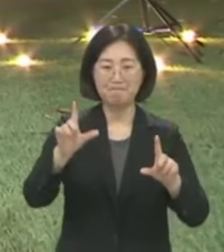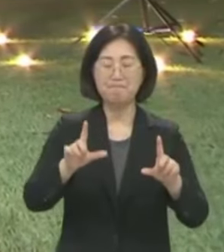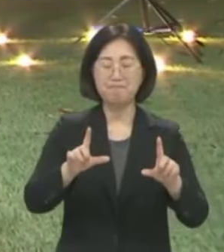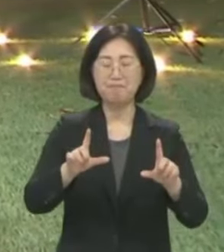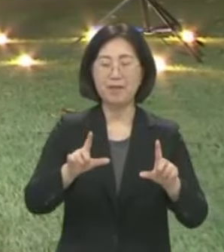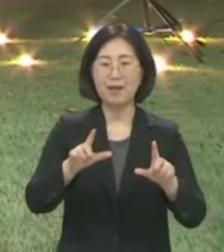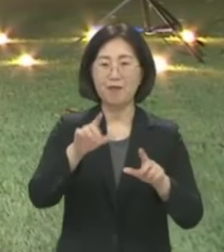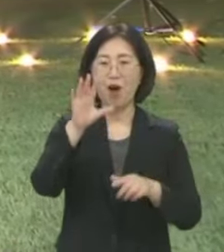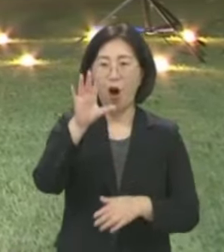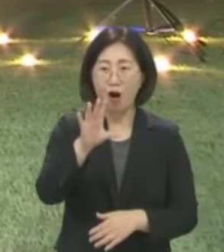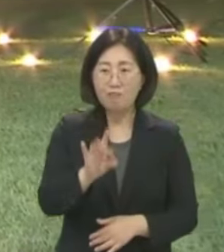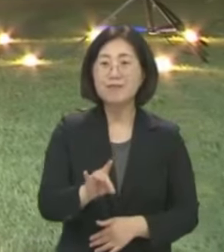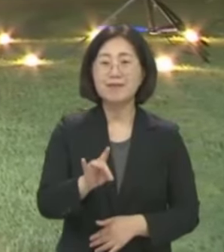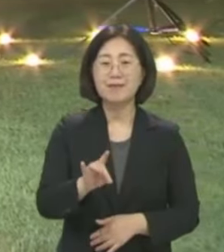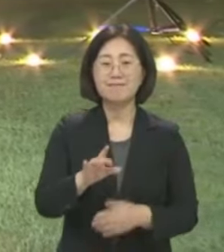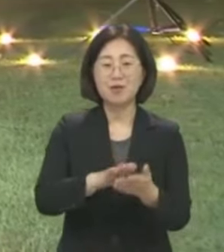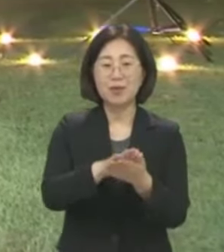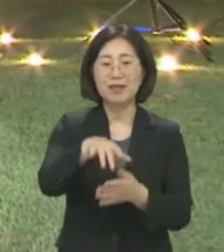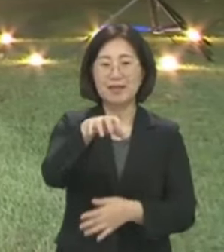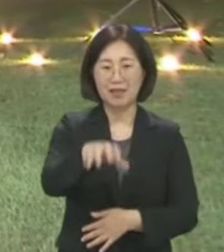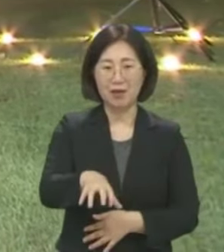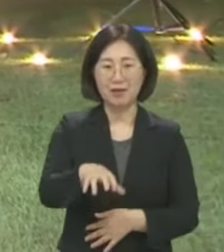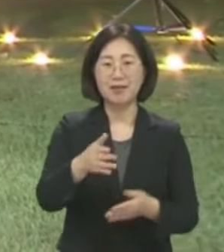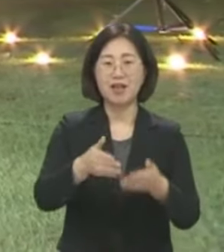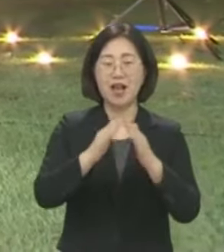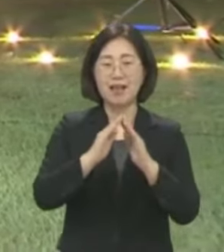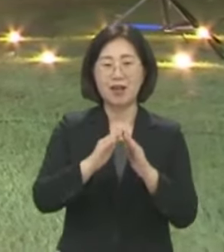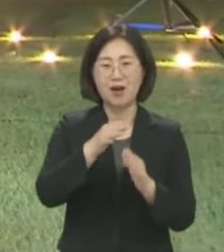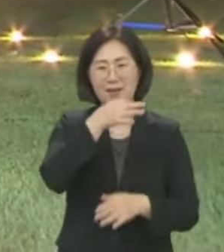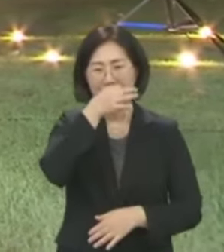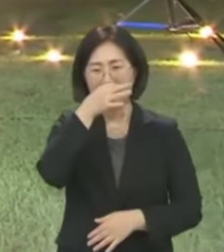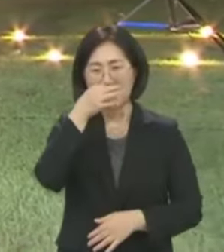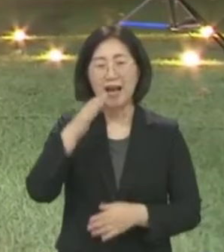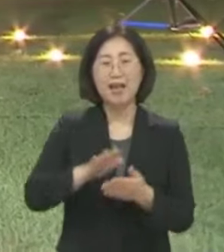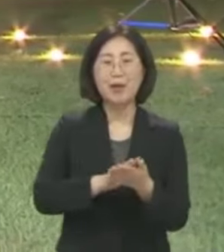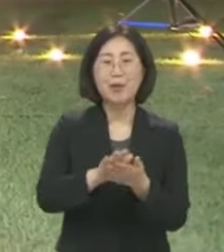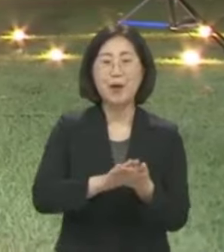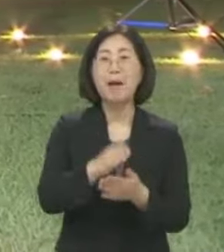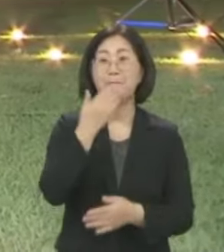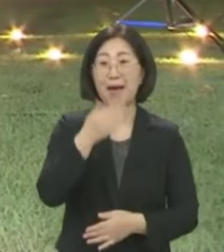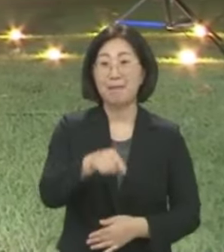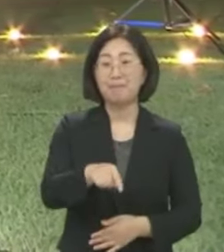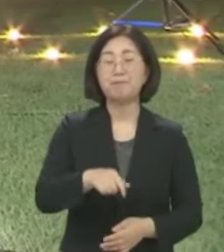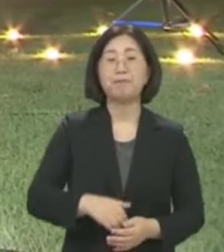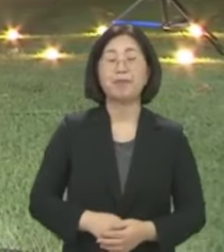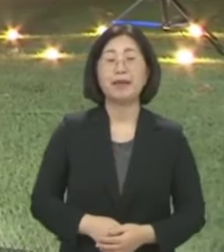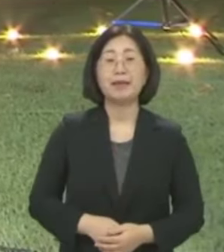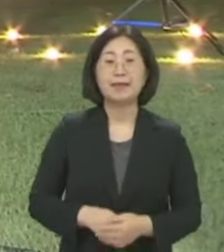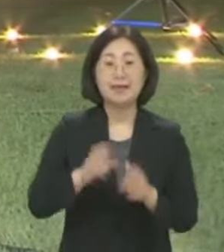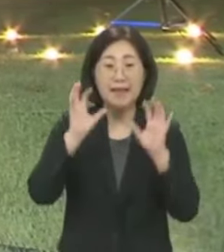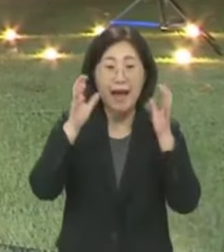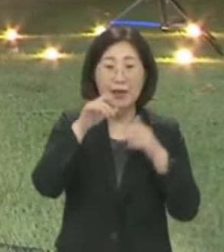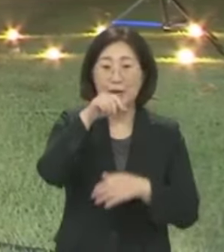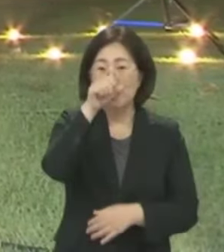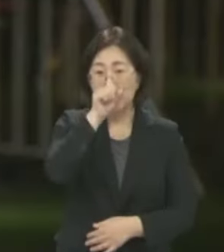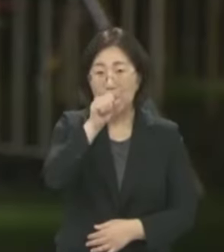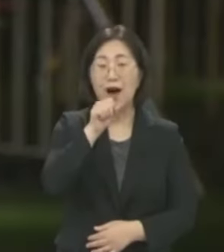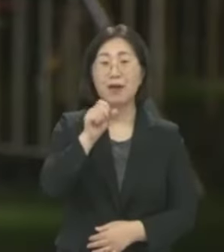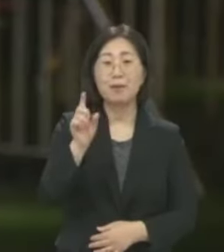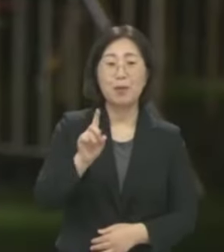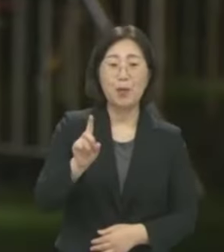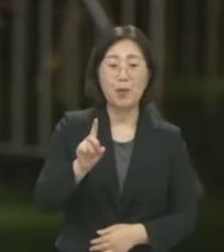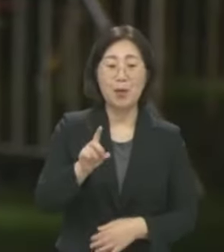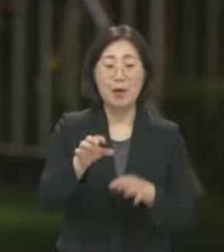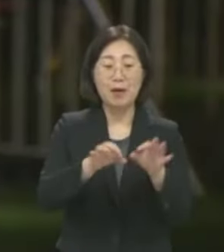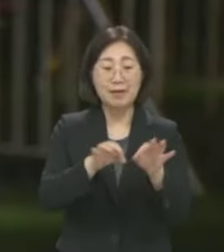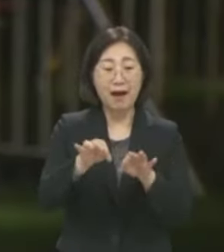이런 에어바운스를 통해서 아이들이 신나게 뛰어놀 수 있게 이렇게 준비를 했습니다. 특히 아이들이 좋아하는 이